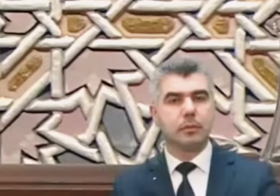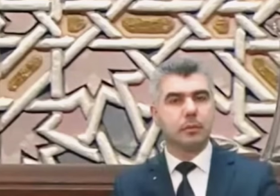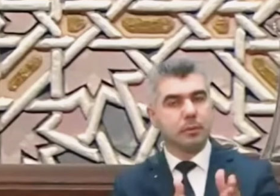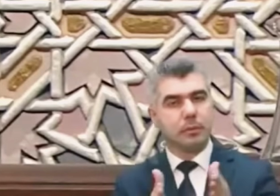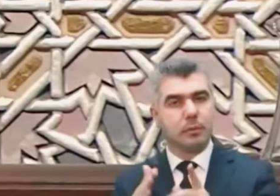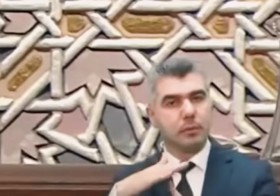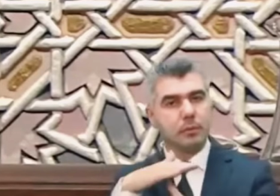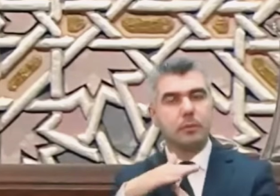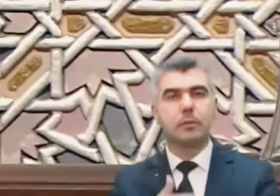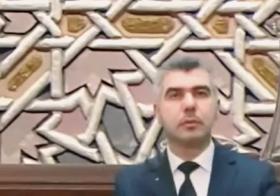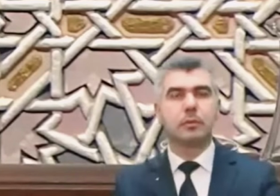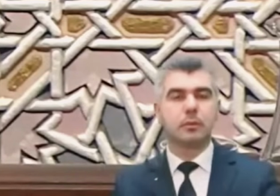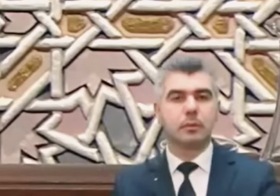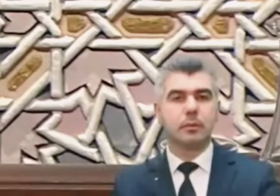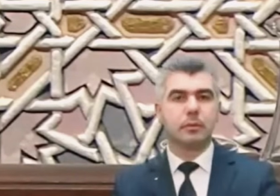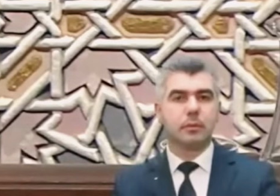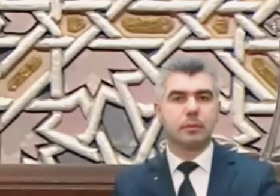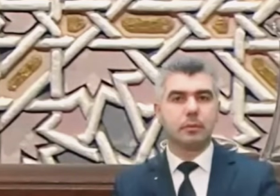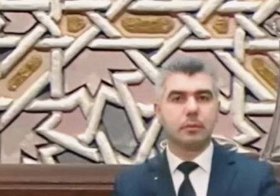تفضلوا سيد الرئيس.